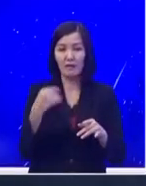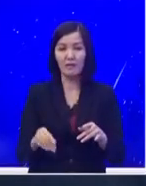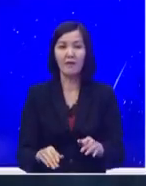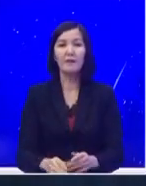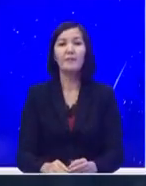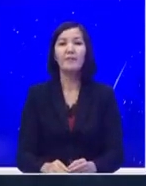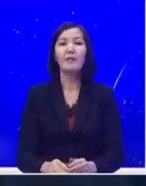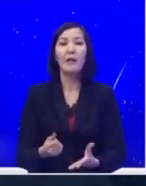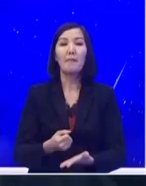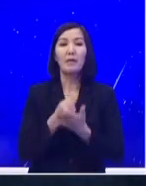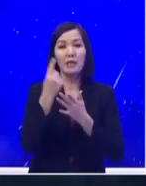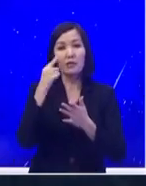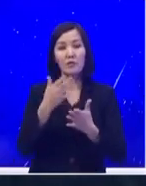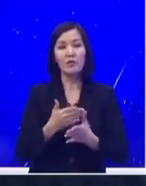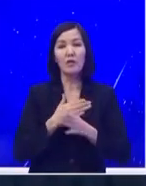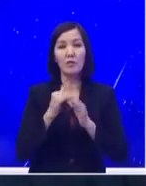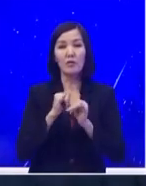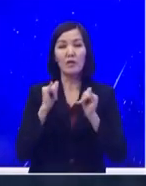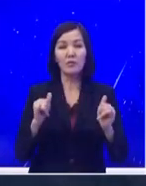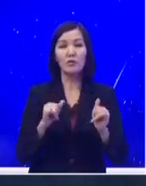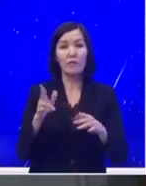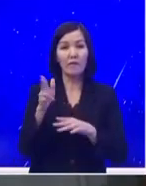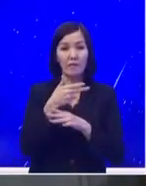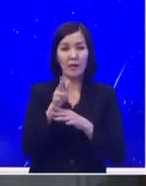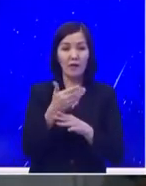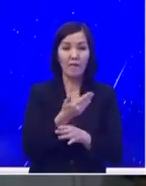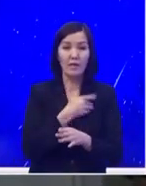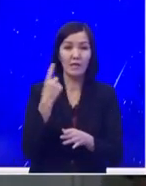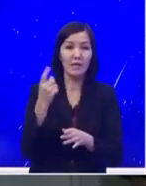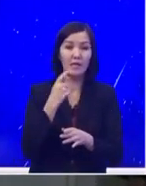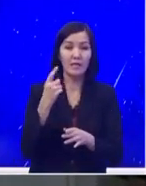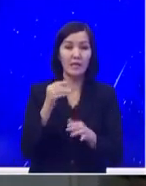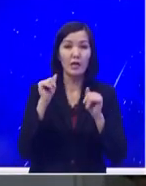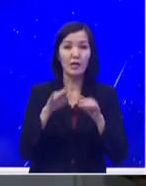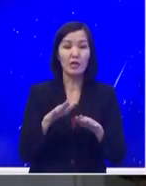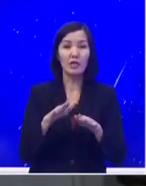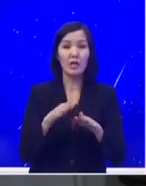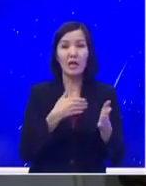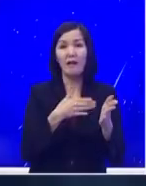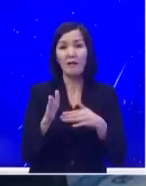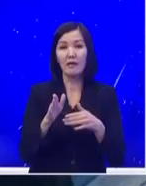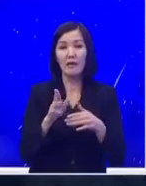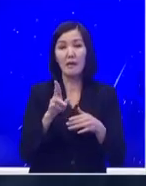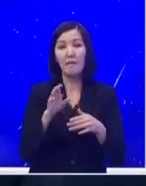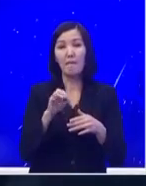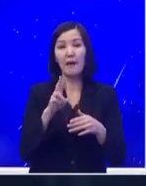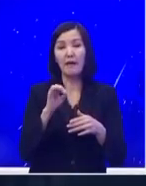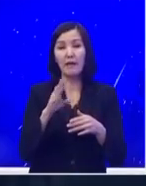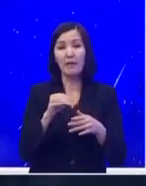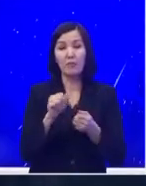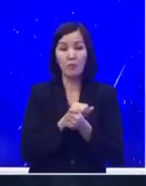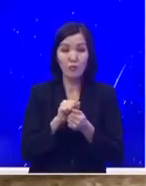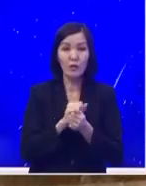предпринимателей, поддерживающих идею, растет. Так, во время съемки еще один владелец магазина решил частично отказаться от полиэтилена. Как считает